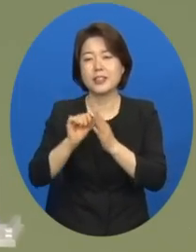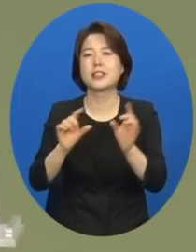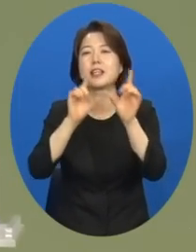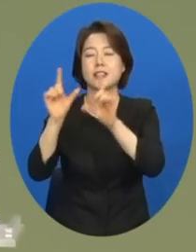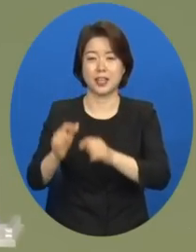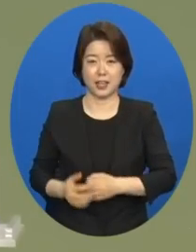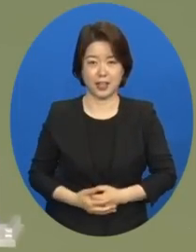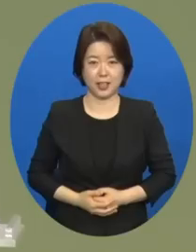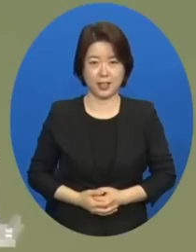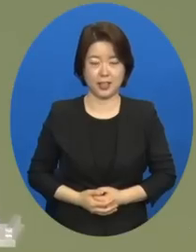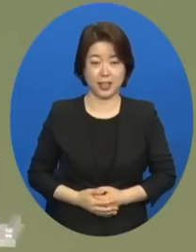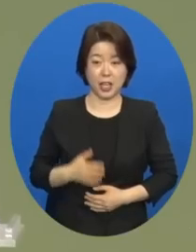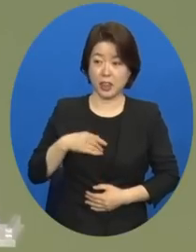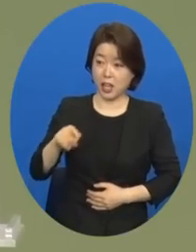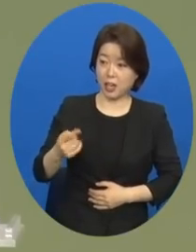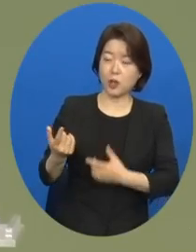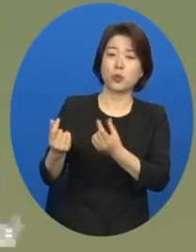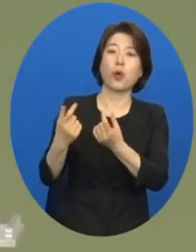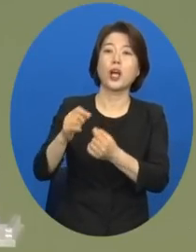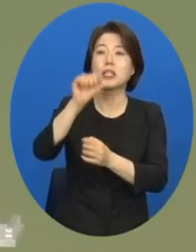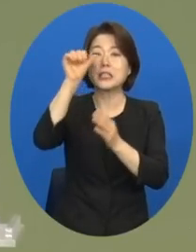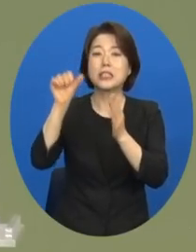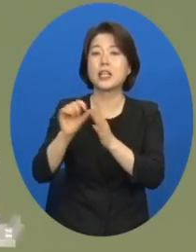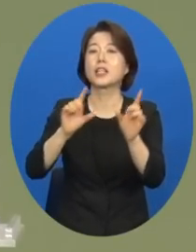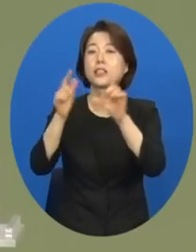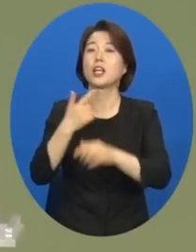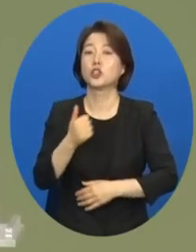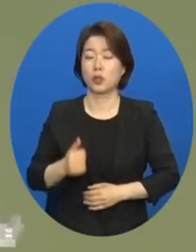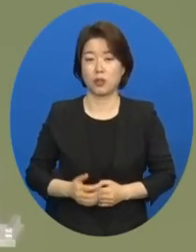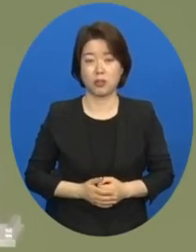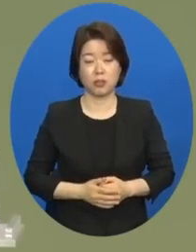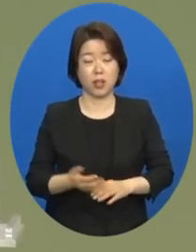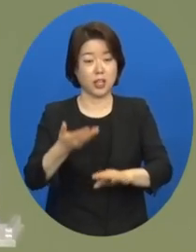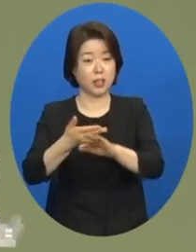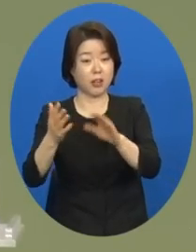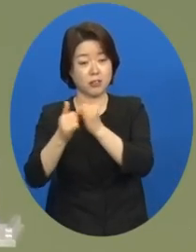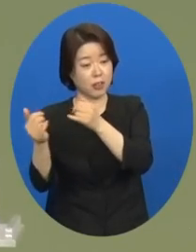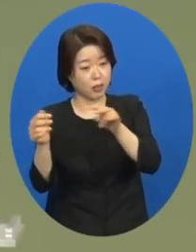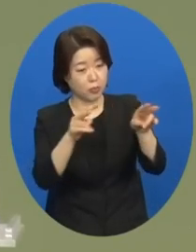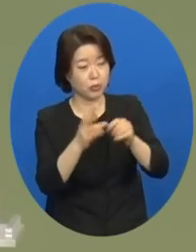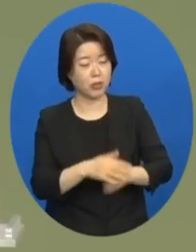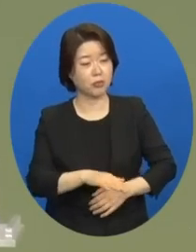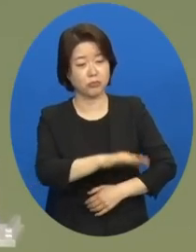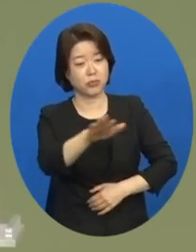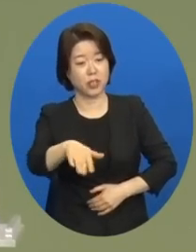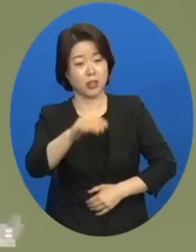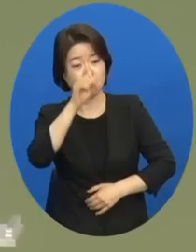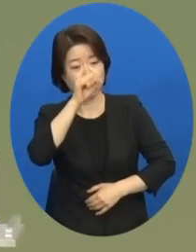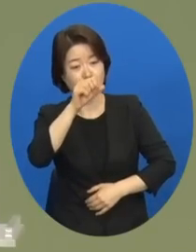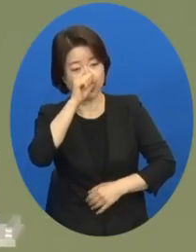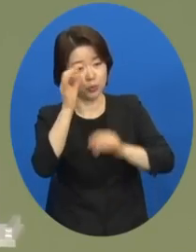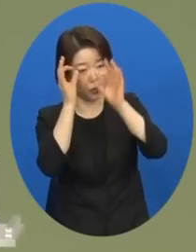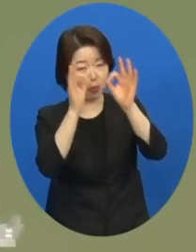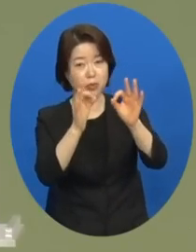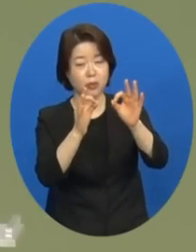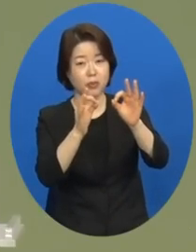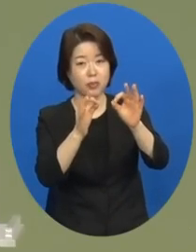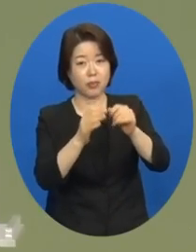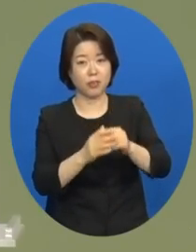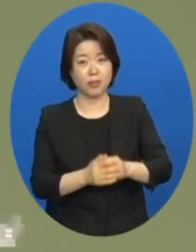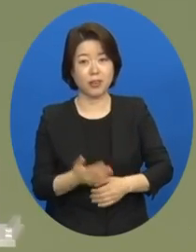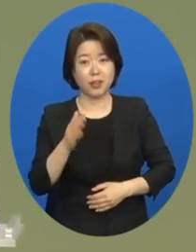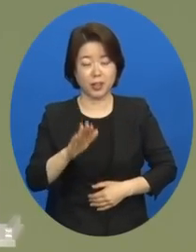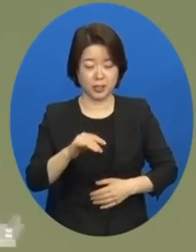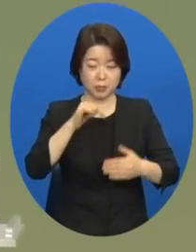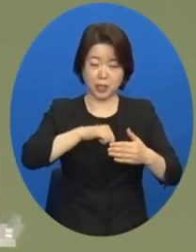살아보면 이런 걸 어떻게 깨닫겠어요 남들이 보기에는 다 뭐 이렇게 좋아 보여도 진짜